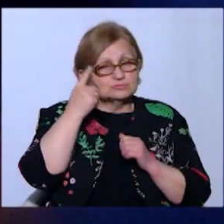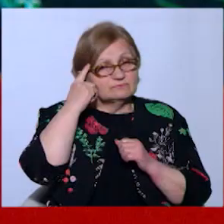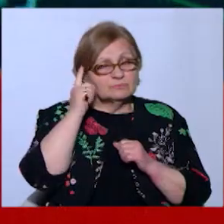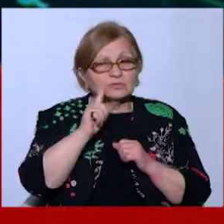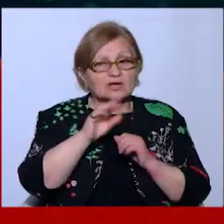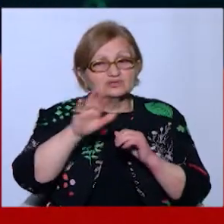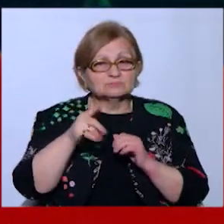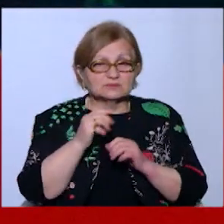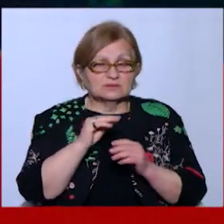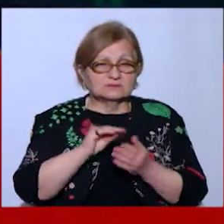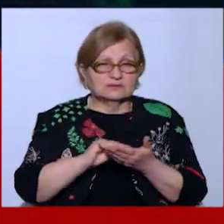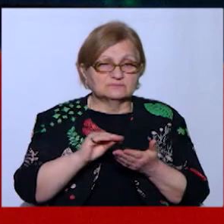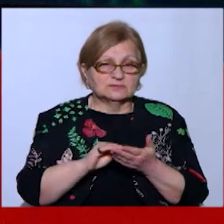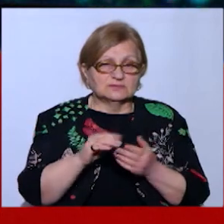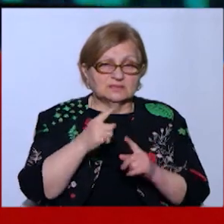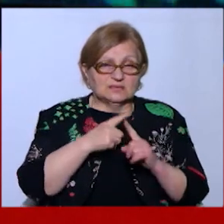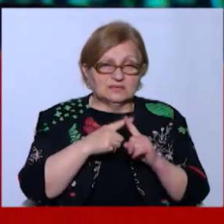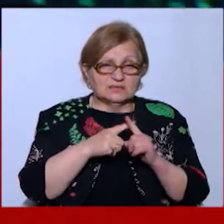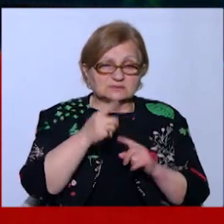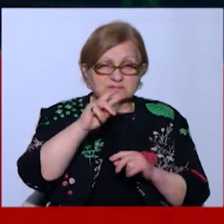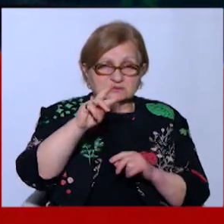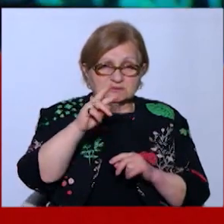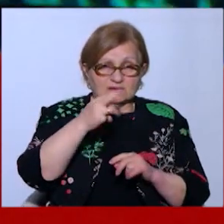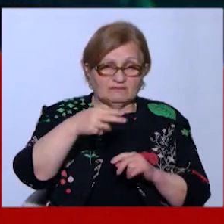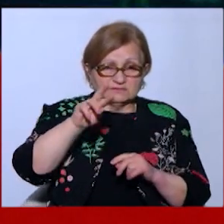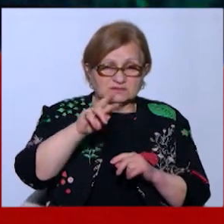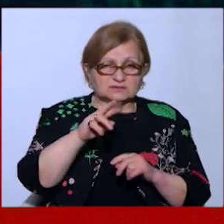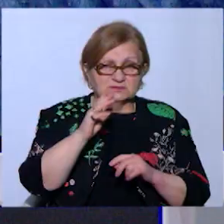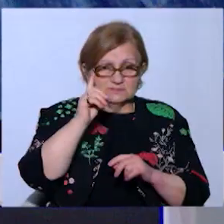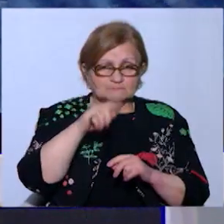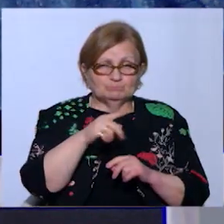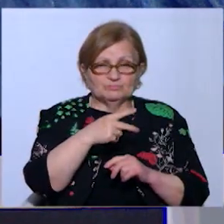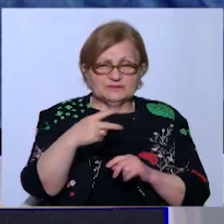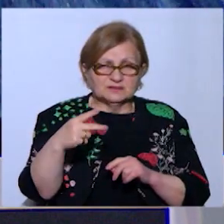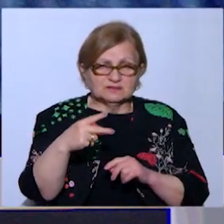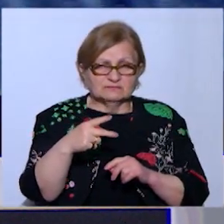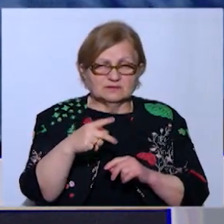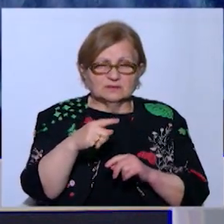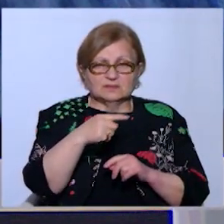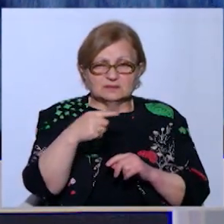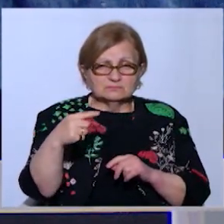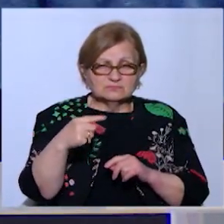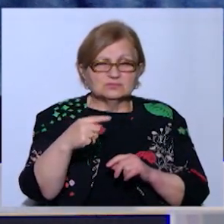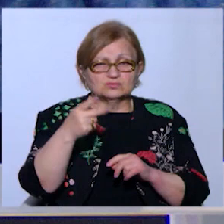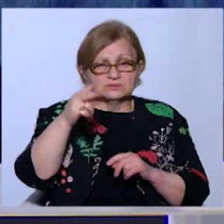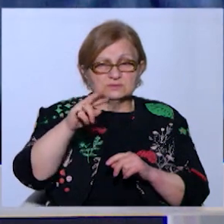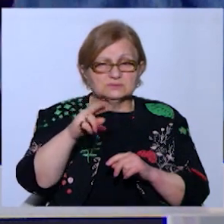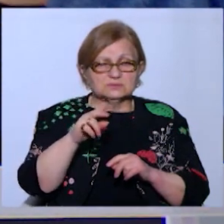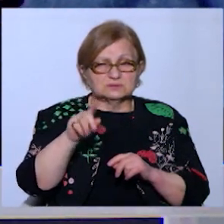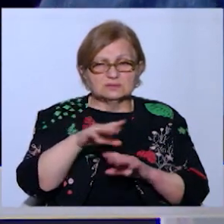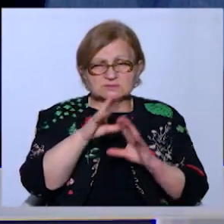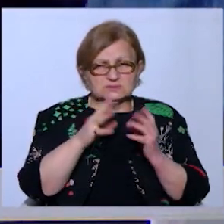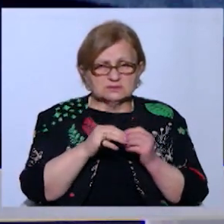მაგალითად x-ი, x კვადრატი, რომ x-ის კვადრატი რო არის, იგი იგივე წარმატებით არის მინუს x-ის კვადრატიც და